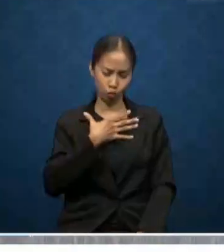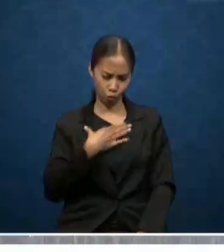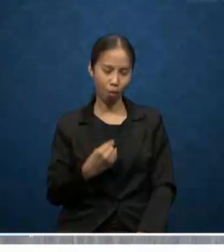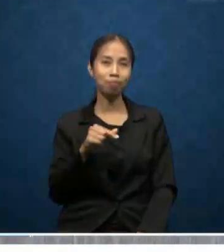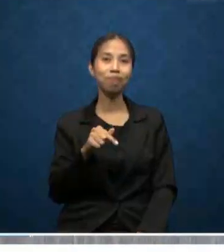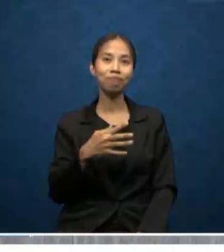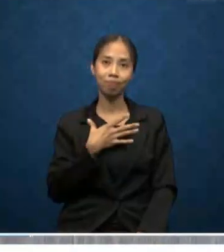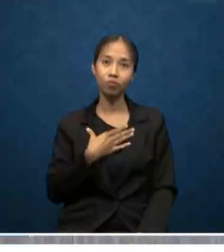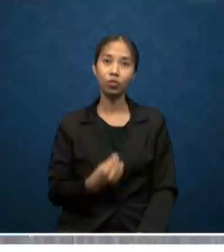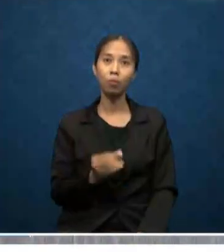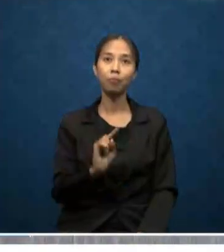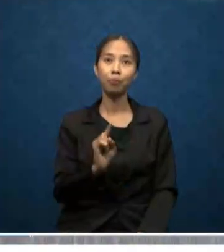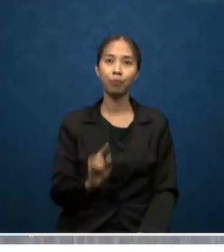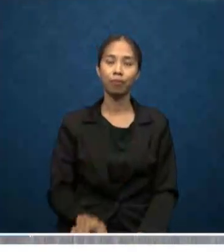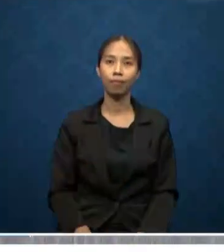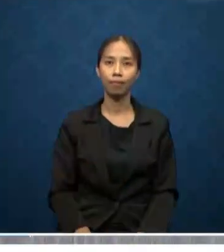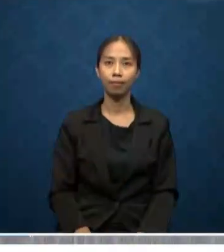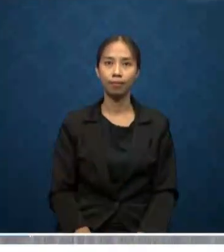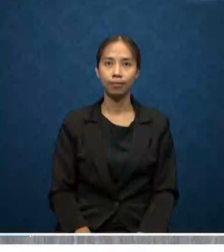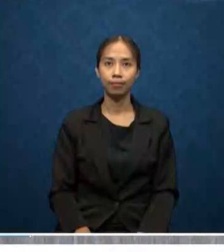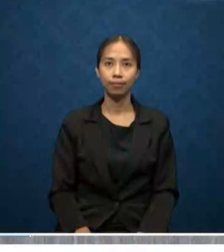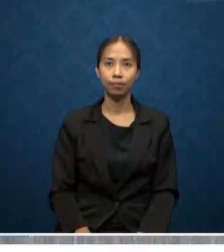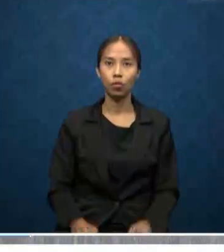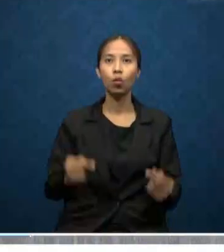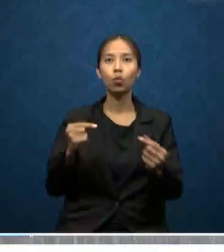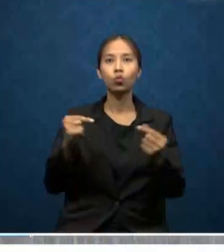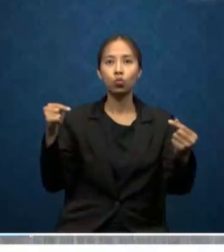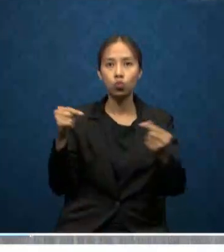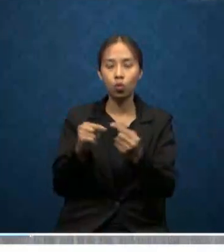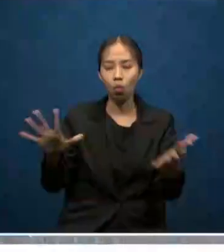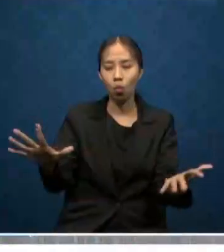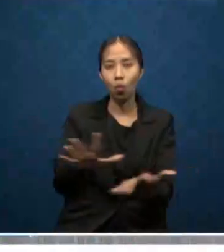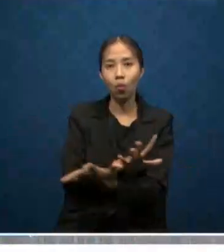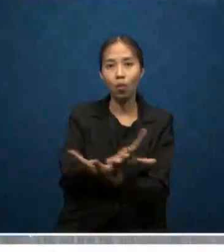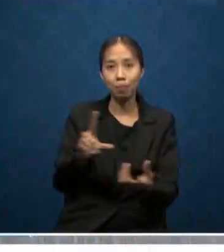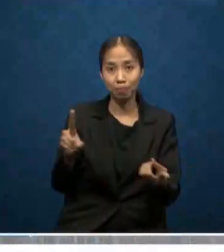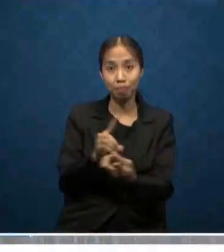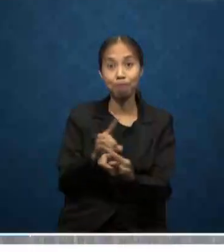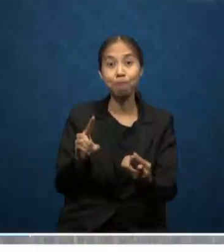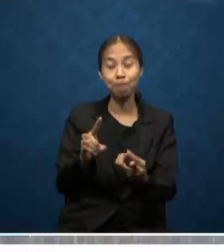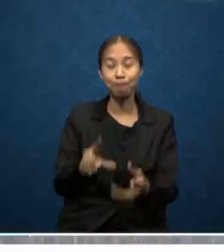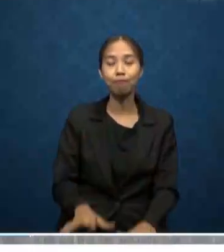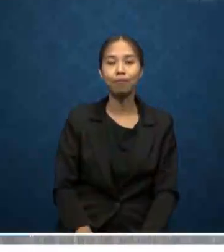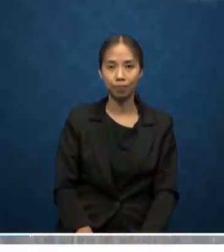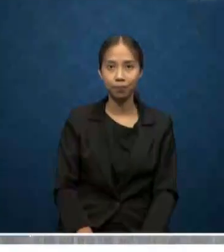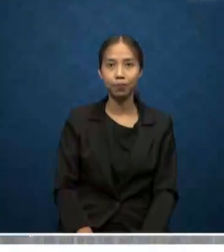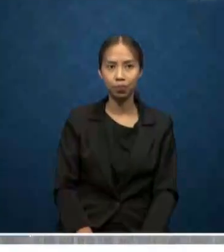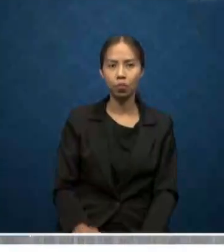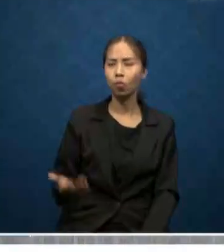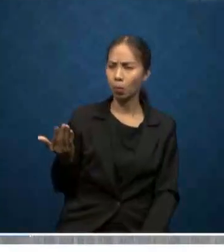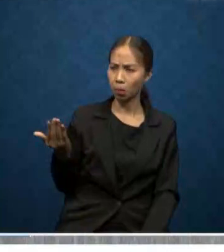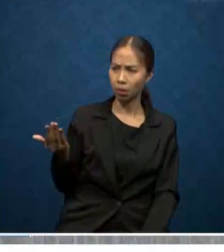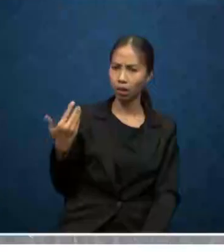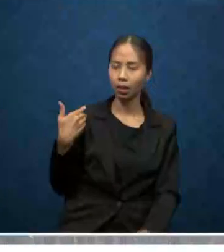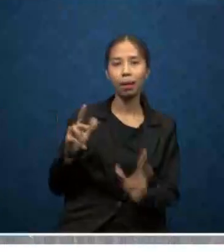ดนะครับก็ในเรื่องของวัฒนธรรมซึ่งท่านคณะกรรมการท่านหนึ่งท่าน